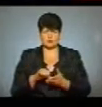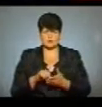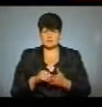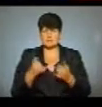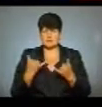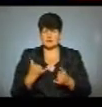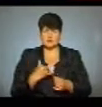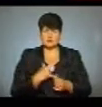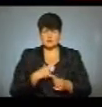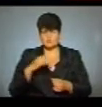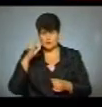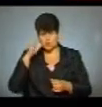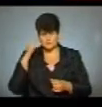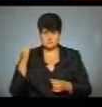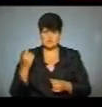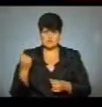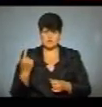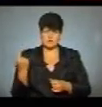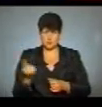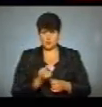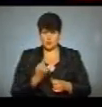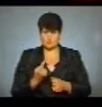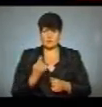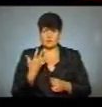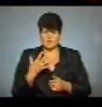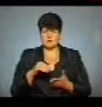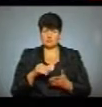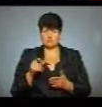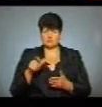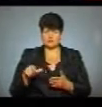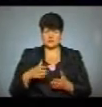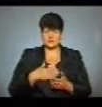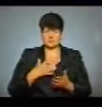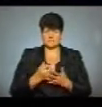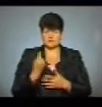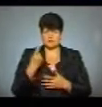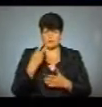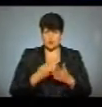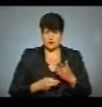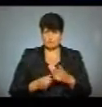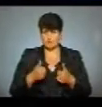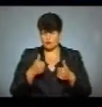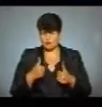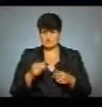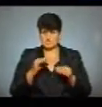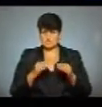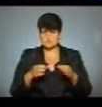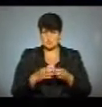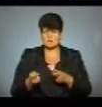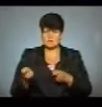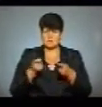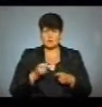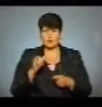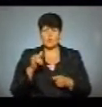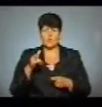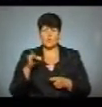наразі в нас хлопців за перше коло йде, то 5 чоловік наших виграло, один був програв. Хороший склад команди привезли